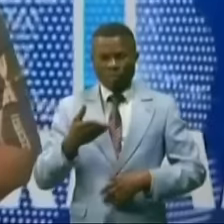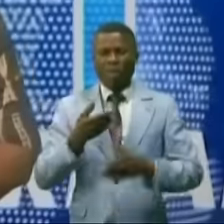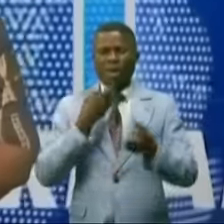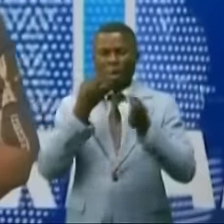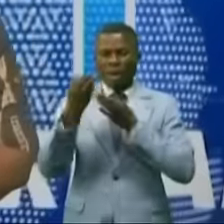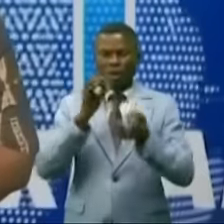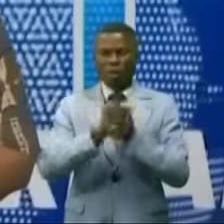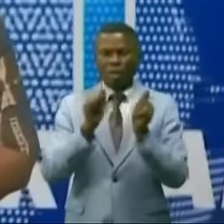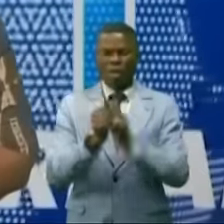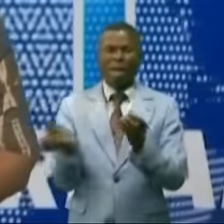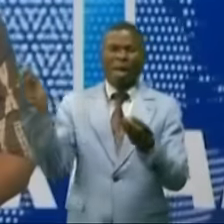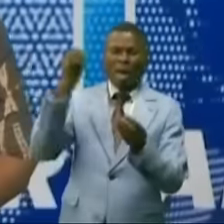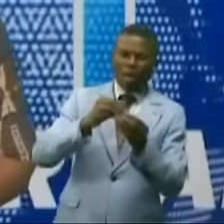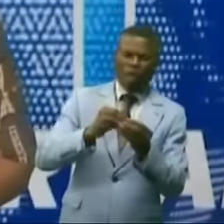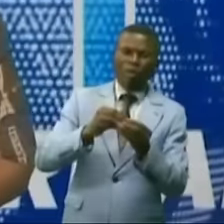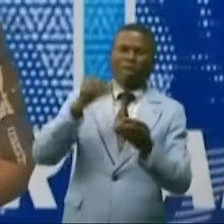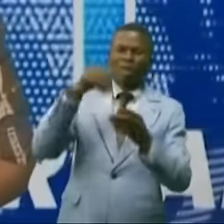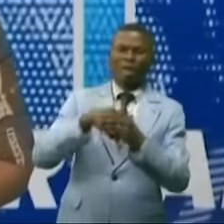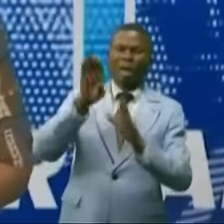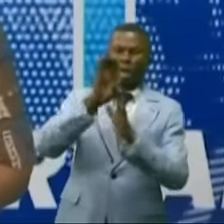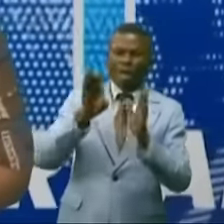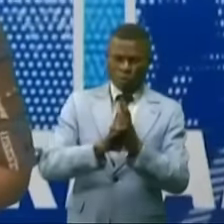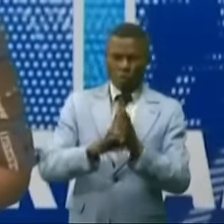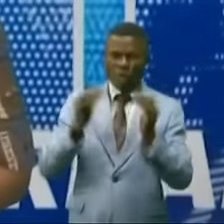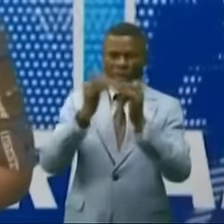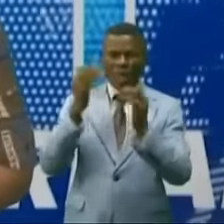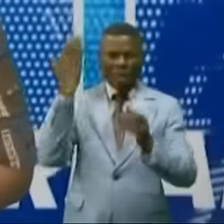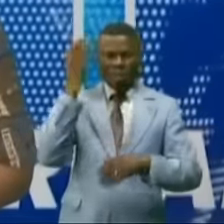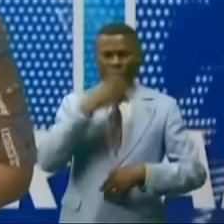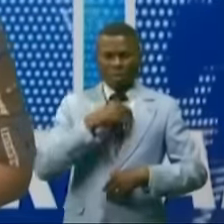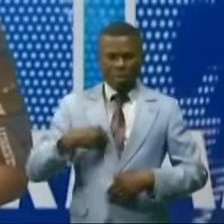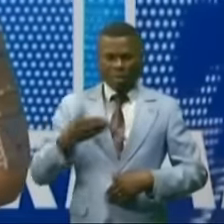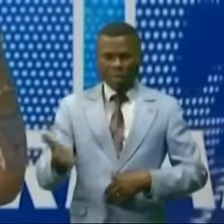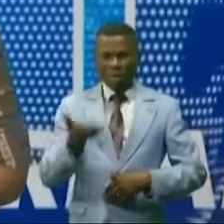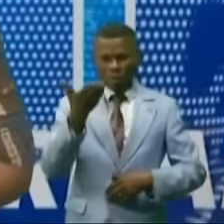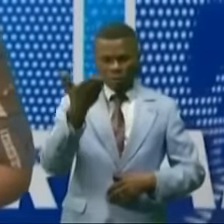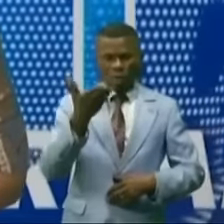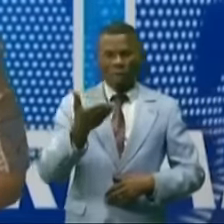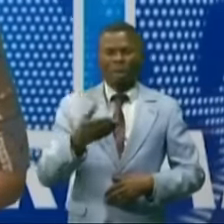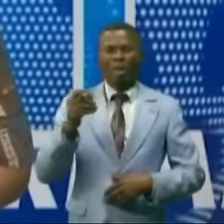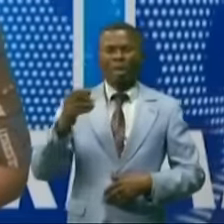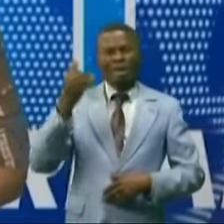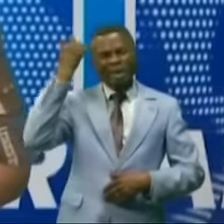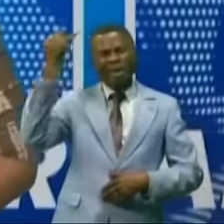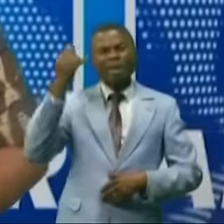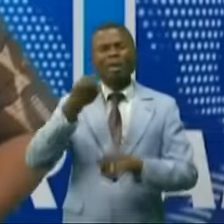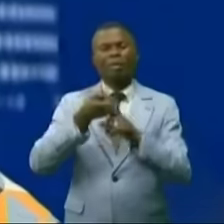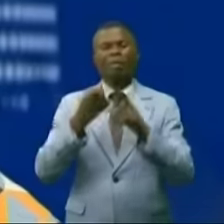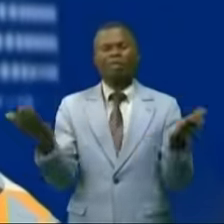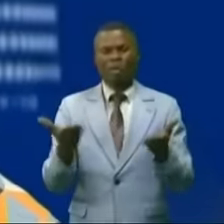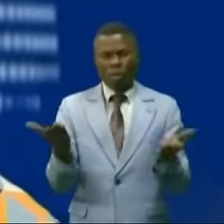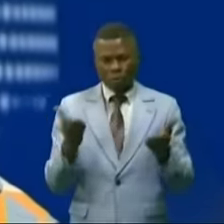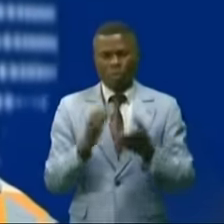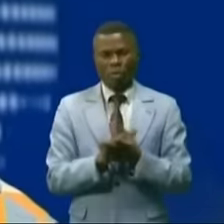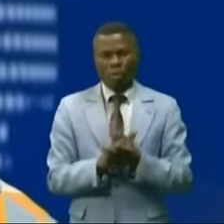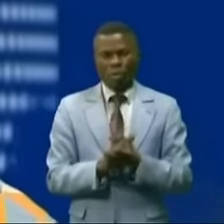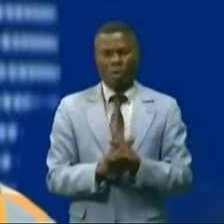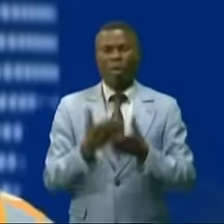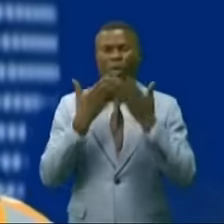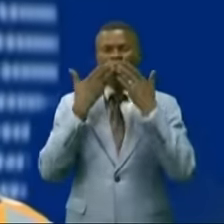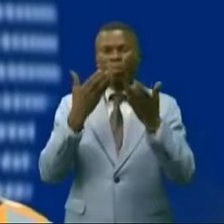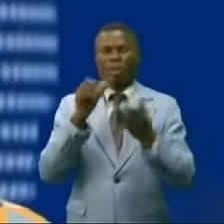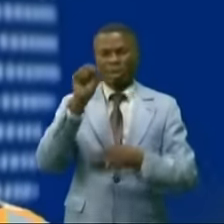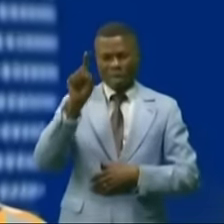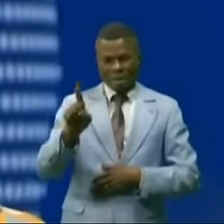parité dans la Constitution. Madame Marie-Rose, qu'est-ce qui vous a inspiré? Merci pour la